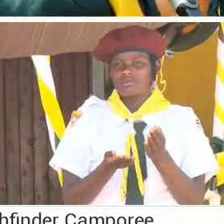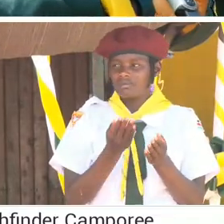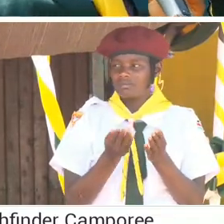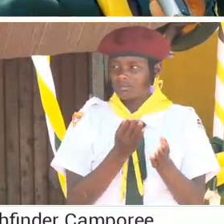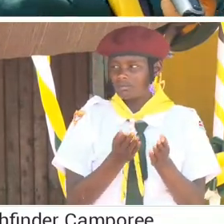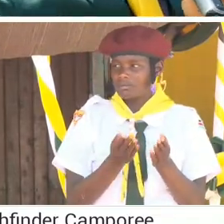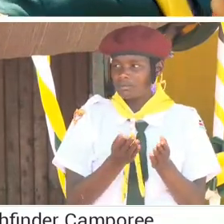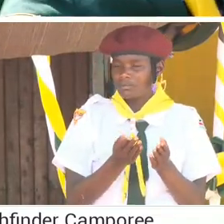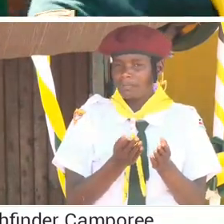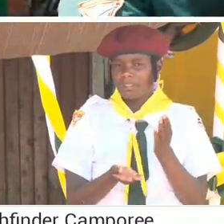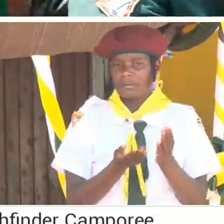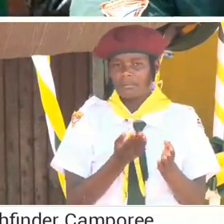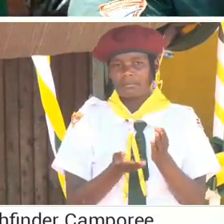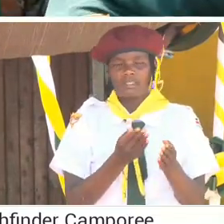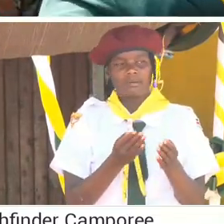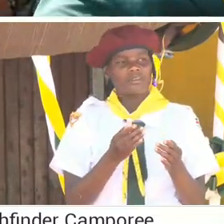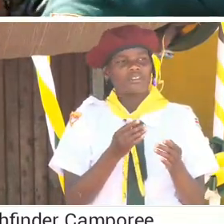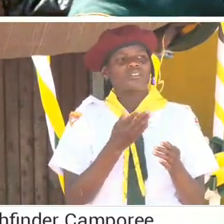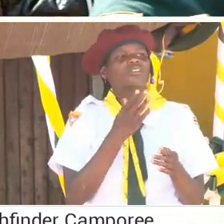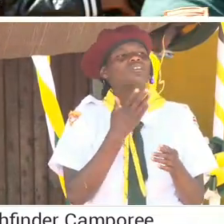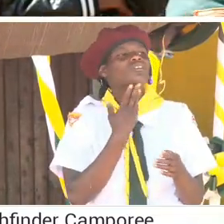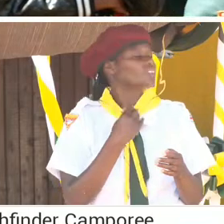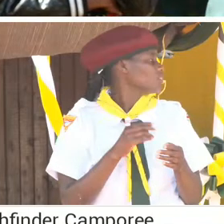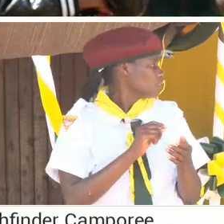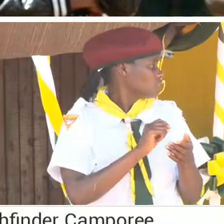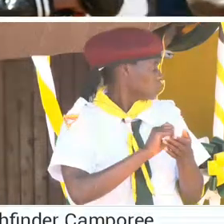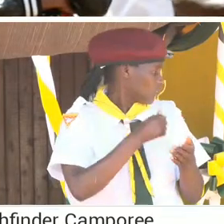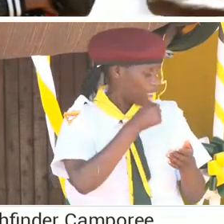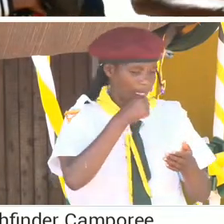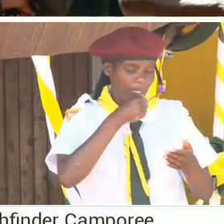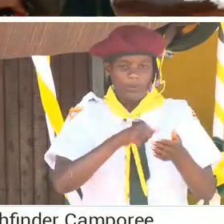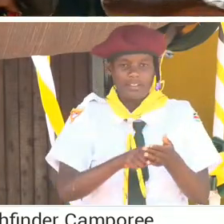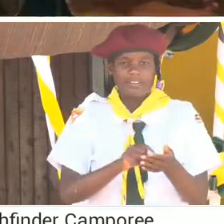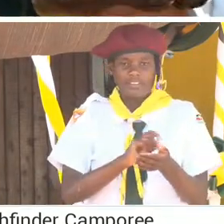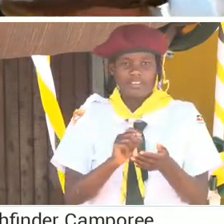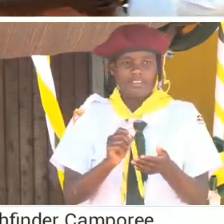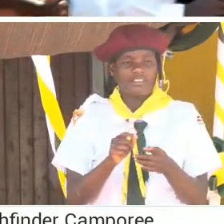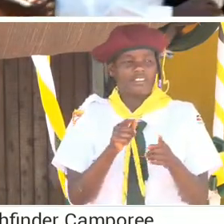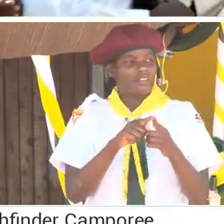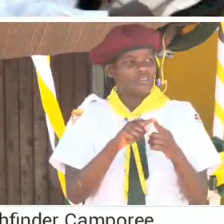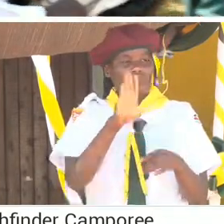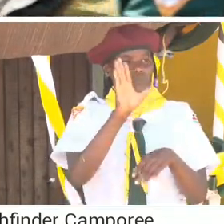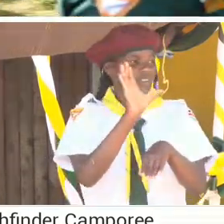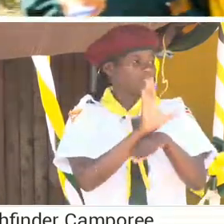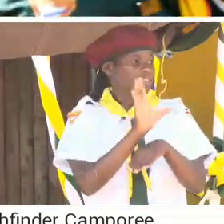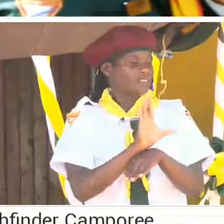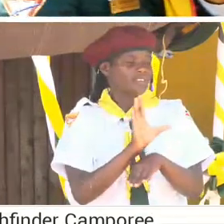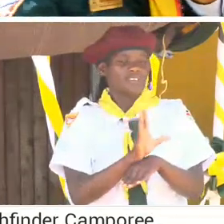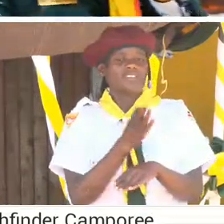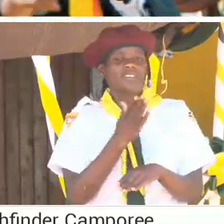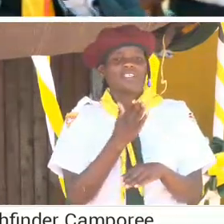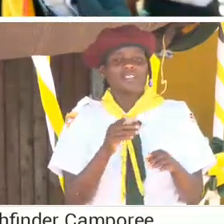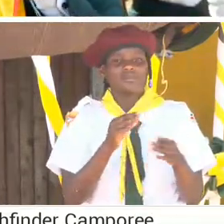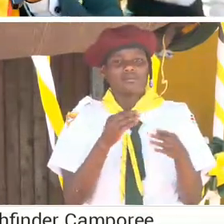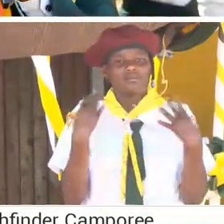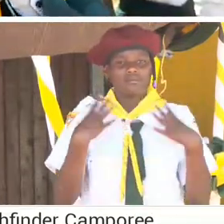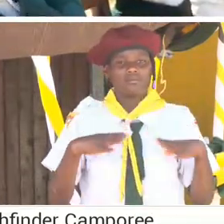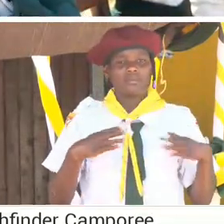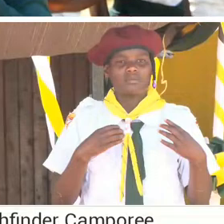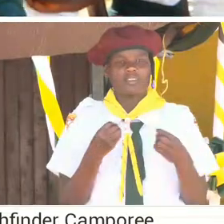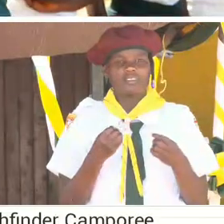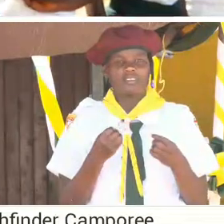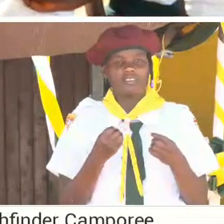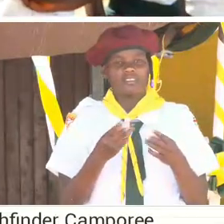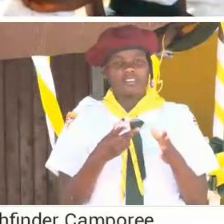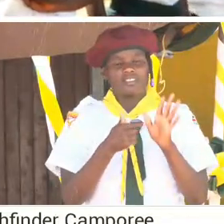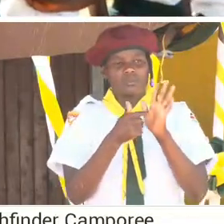yako, utaandika ujumbe au utapiga simu, utaambia nataka kubatizwa, elekezeni nitabatizwa wapi. Na wao watakuelekeza